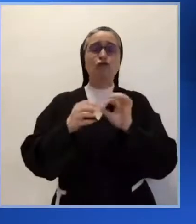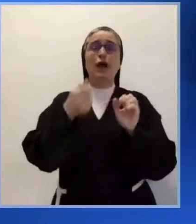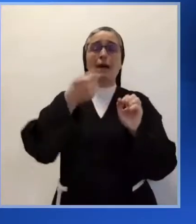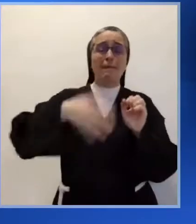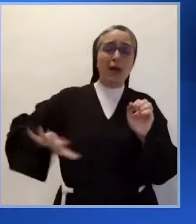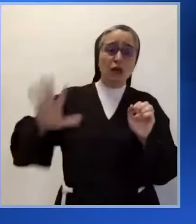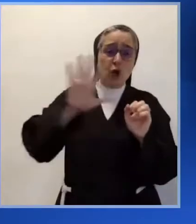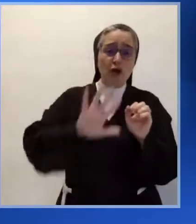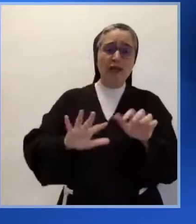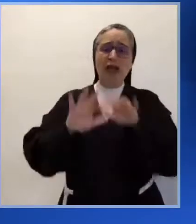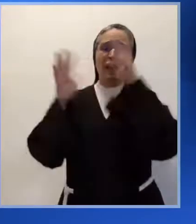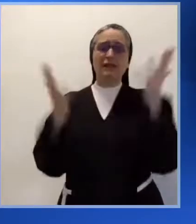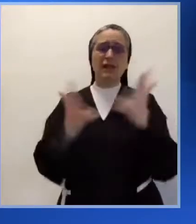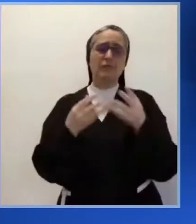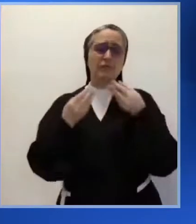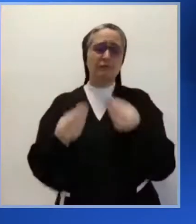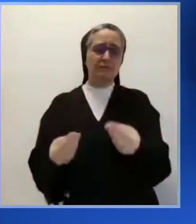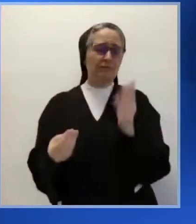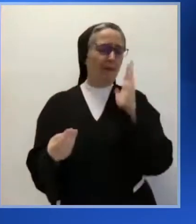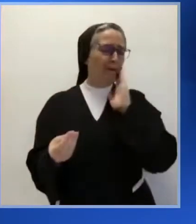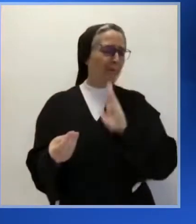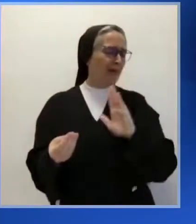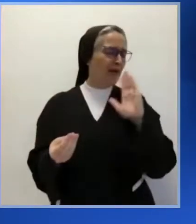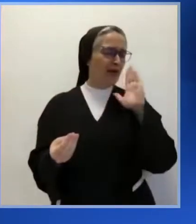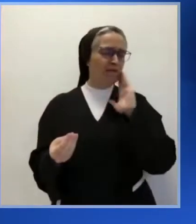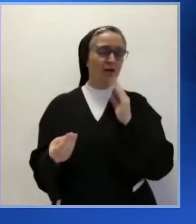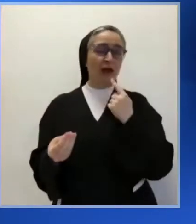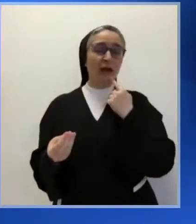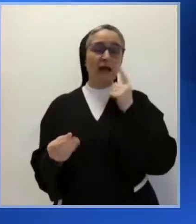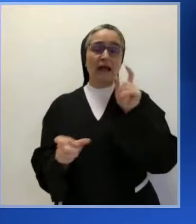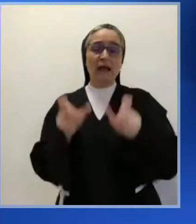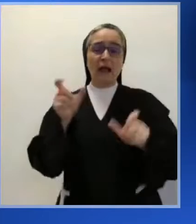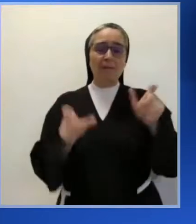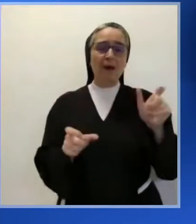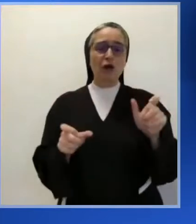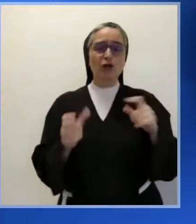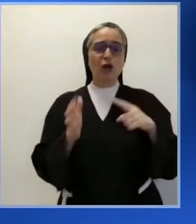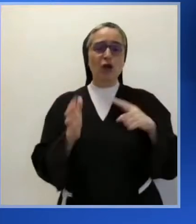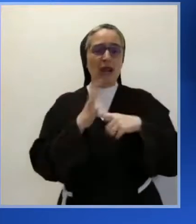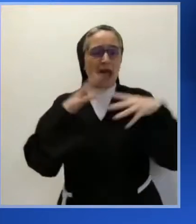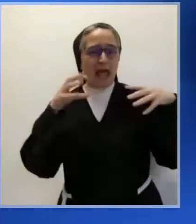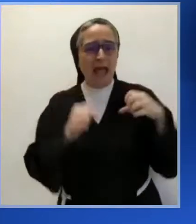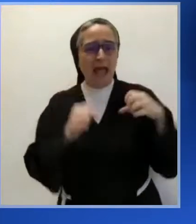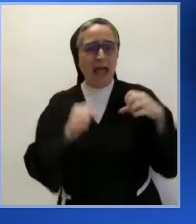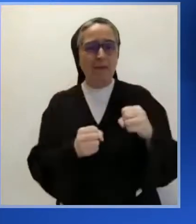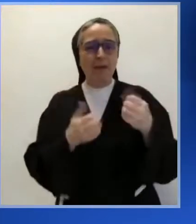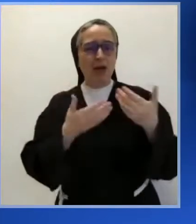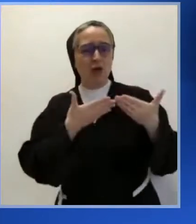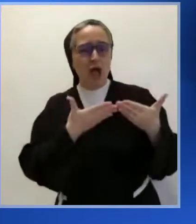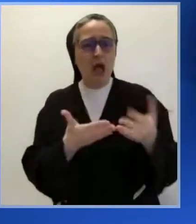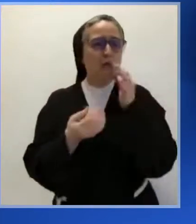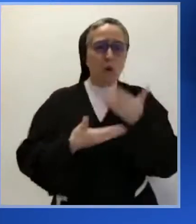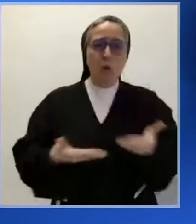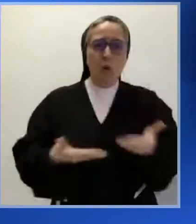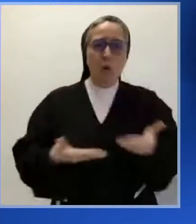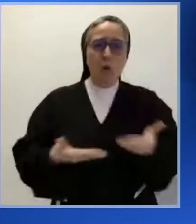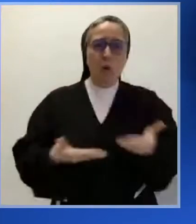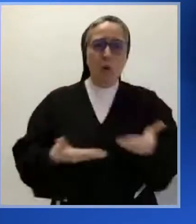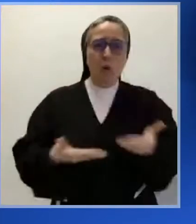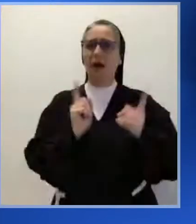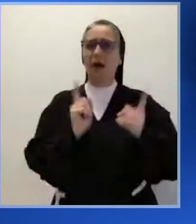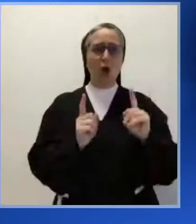al mondo intero. Sostieni quanti sono impegnati a dare assistenza umanitaria alle